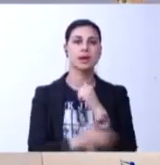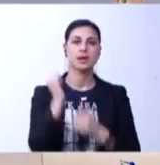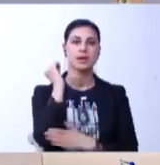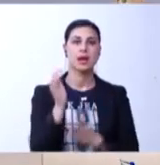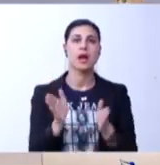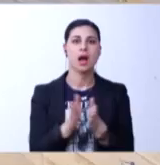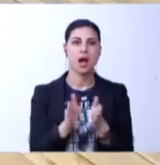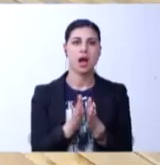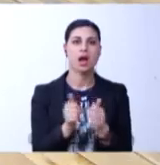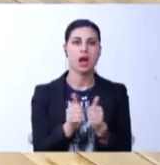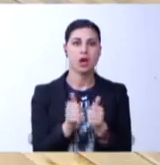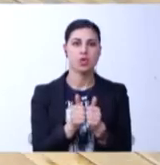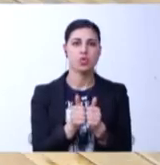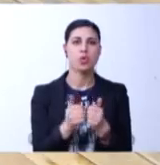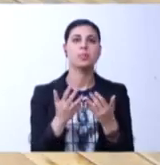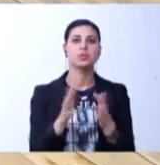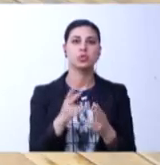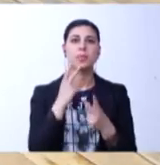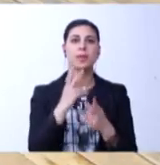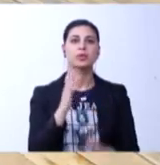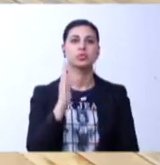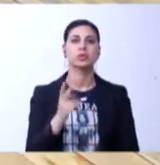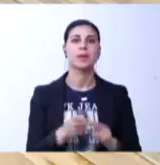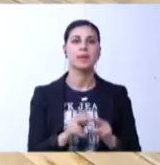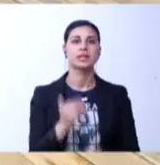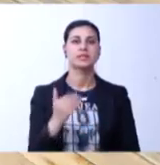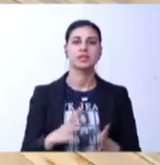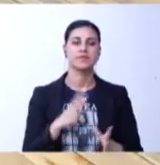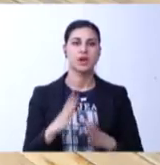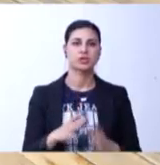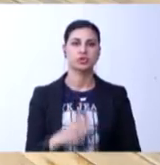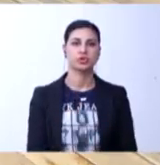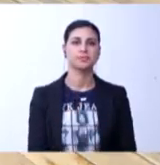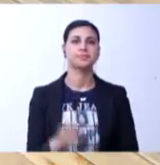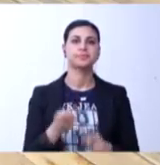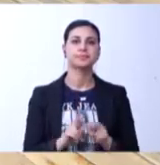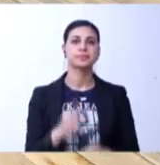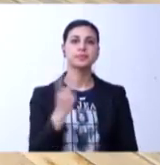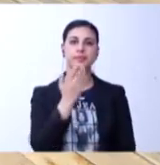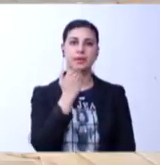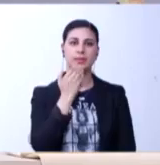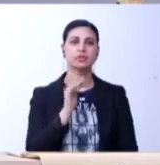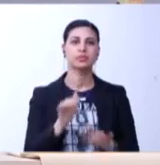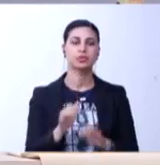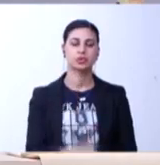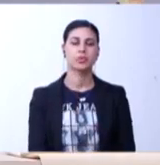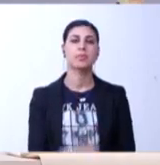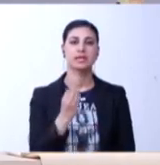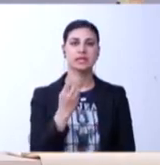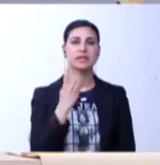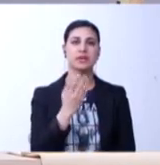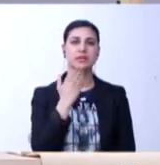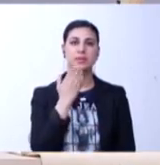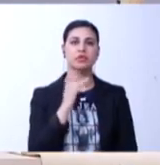ერთმანეთთან მიტანილი ზურგს უკან, მით უფრო ეფექტური იქნება ეს თქვენი ვარჯიში. ეს ერთი მარტივი მოძრაობა. კიდევ ერთი